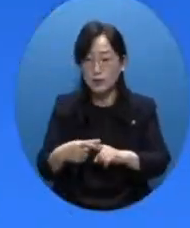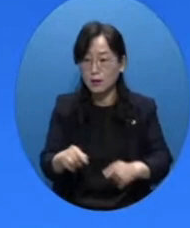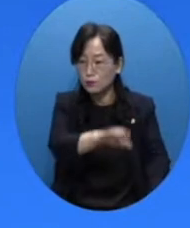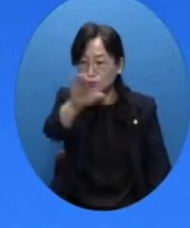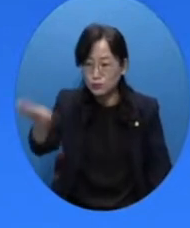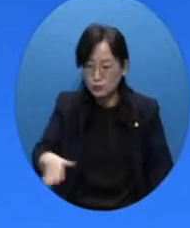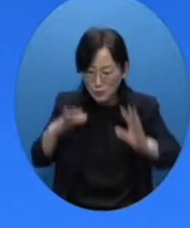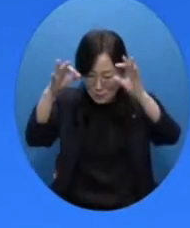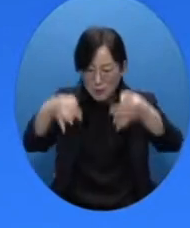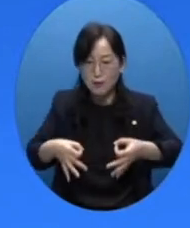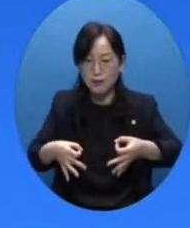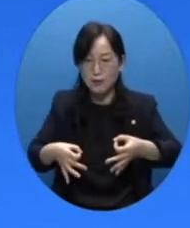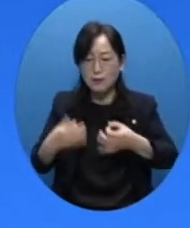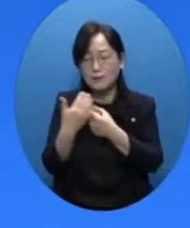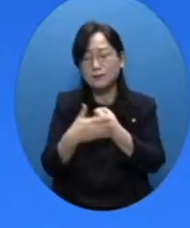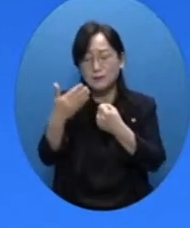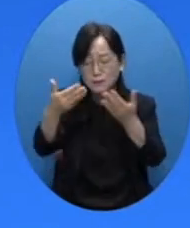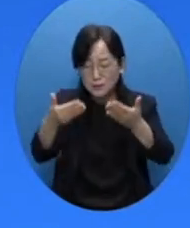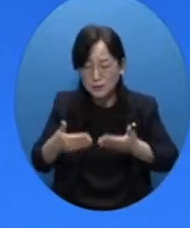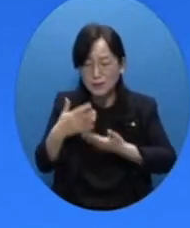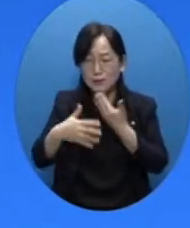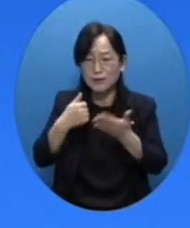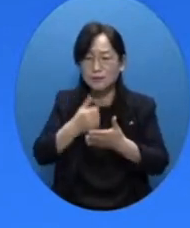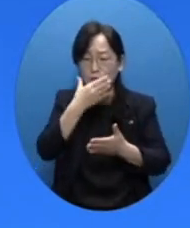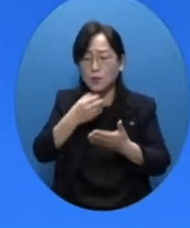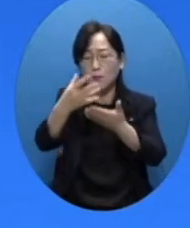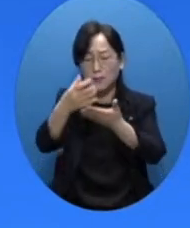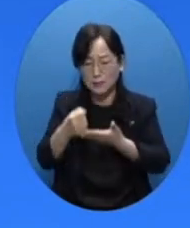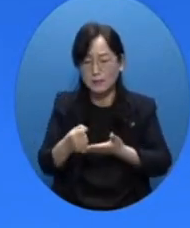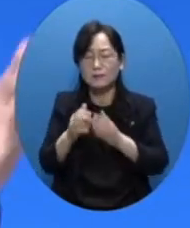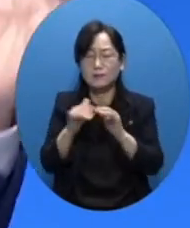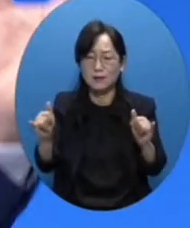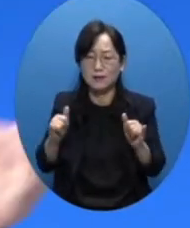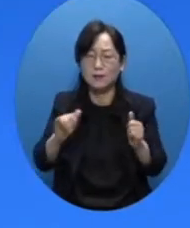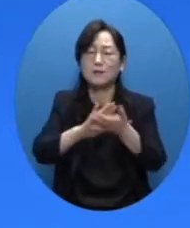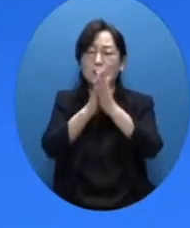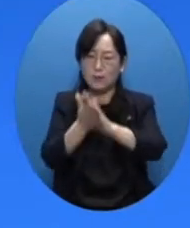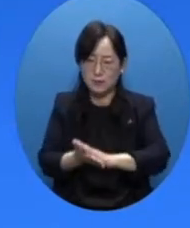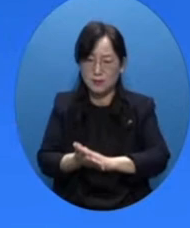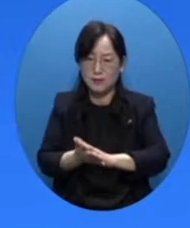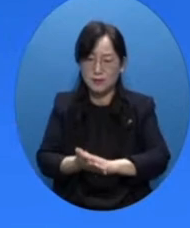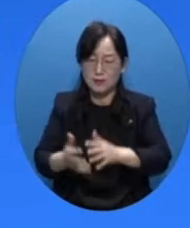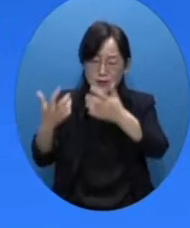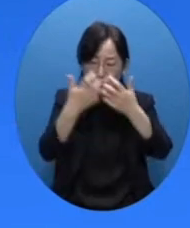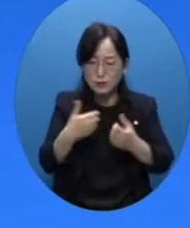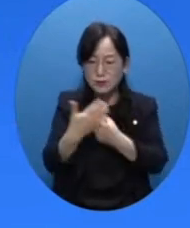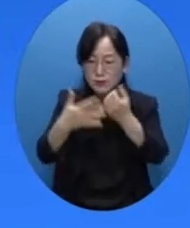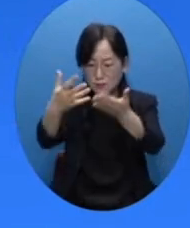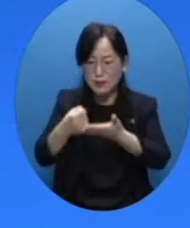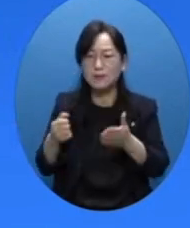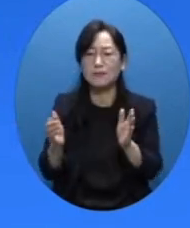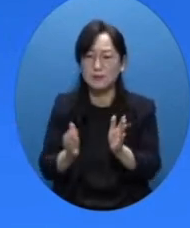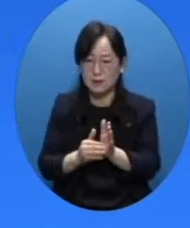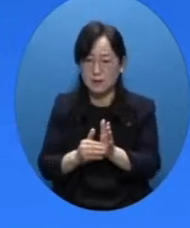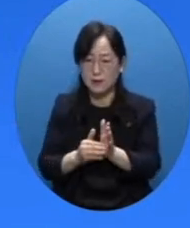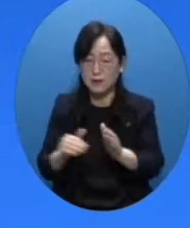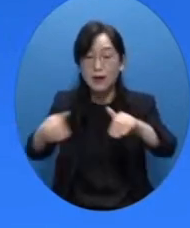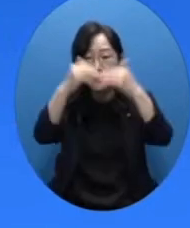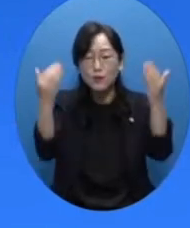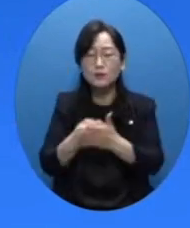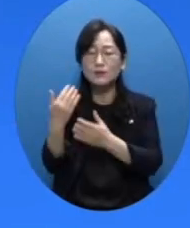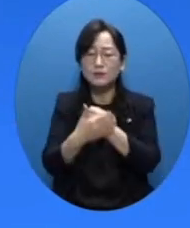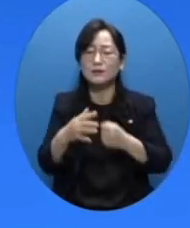은혜 받아서 이렇게 하나님의 꽃밭은 사라가 될 것입니다 부산 의 가운데 사람을 된것입니다 모두 도시